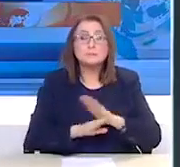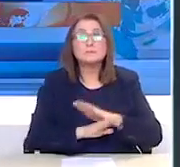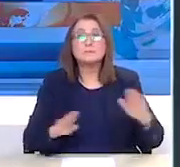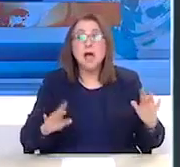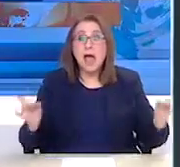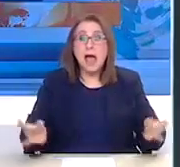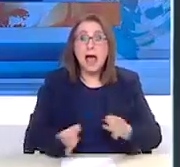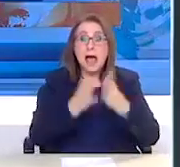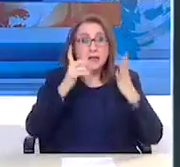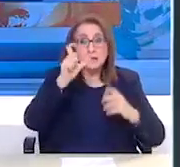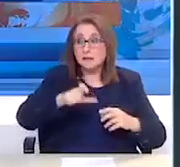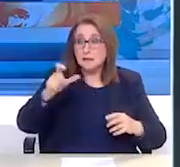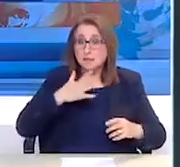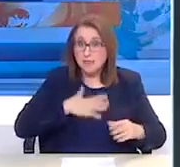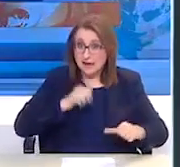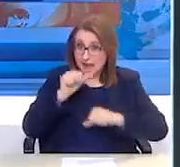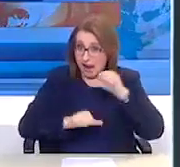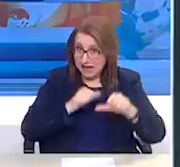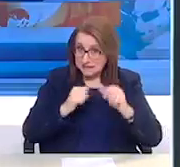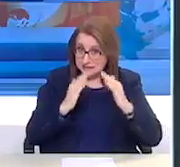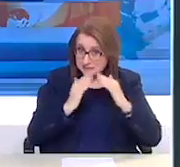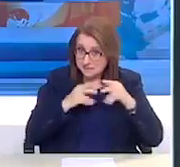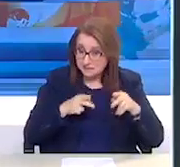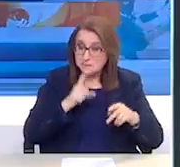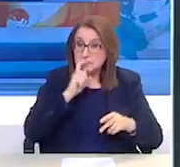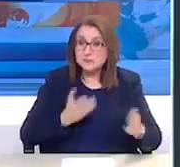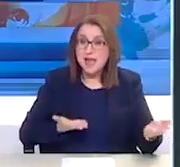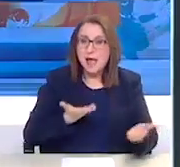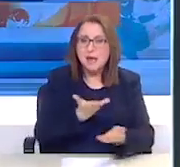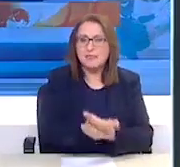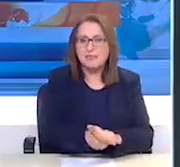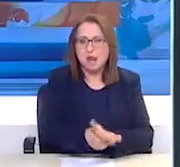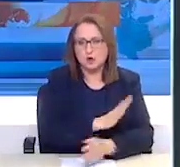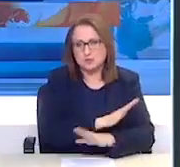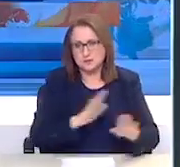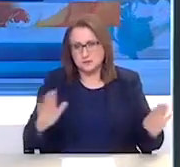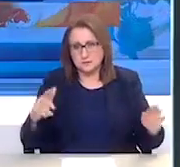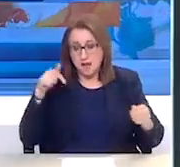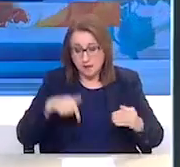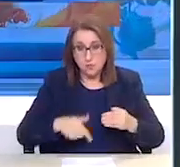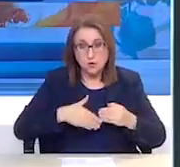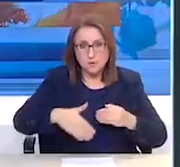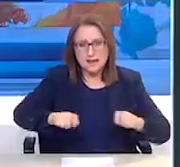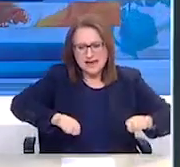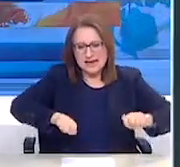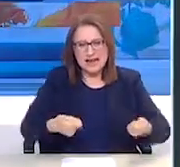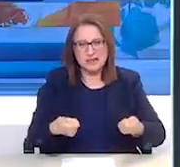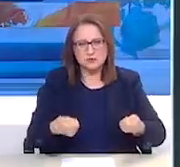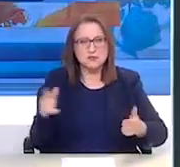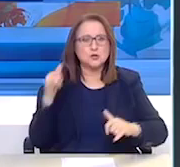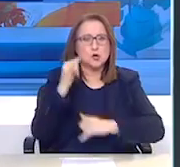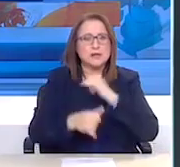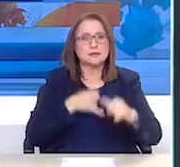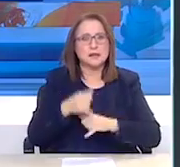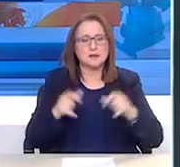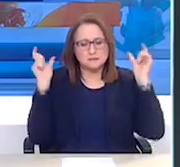μόνο σε εξαιρετικές περιπτώσεις. Η απόφαση ισχύει για δηλώσεις μεταβολής κατοικίας που υποβάλλονται από σήμερα, Σάββατο 4 Απριλίου, και μέχρι